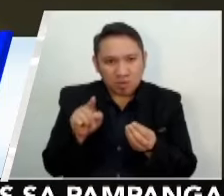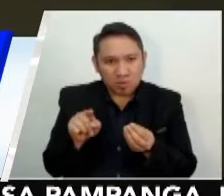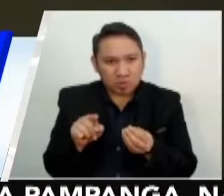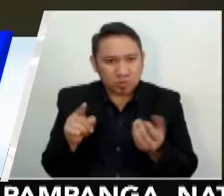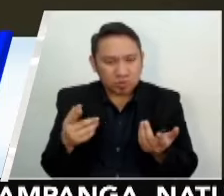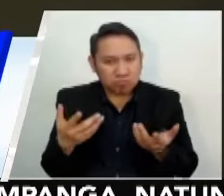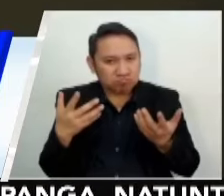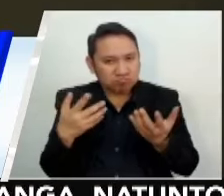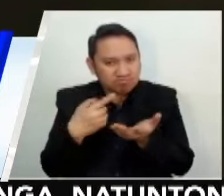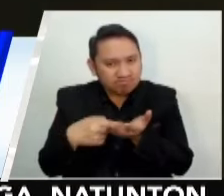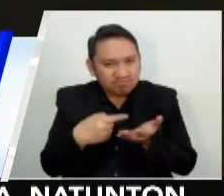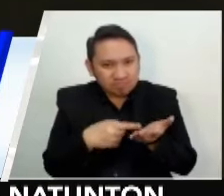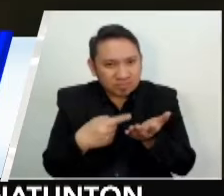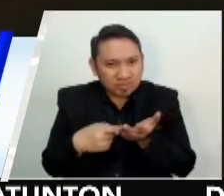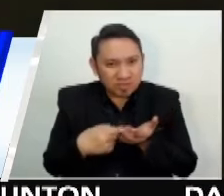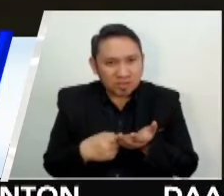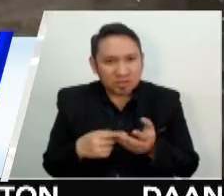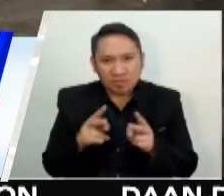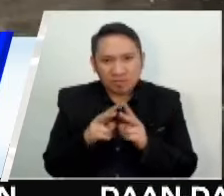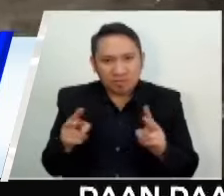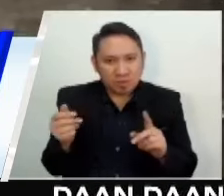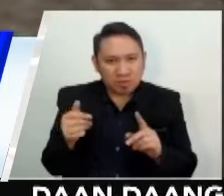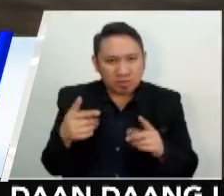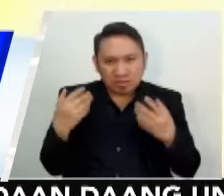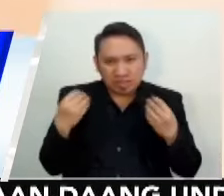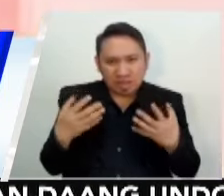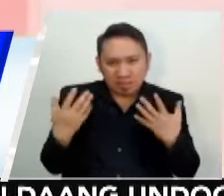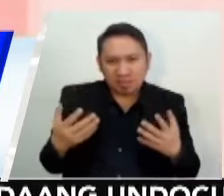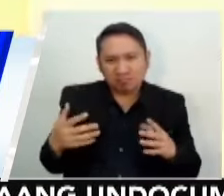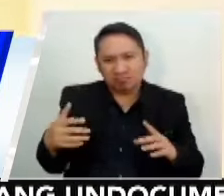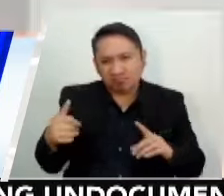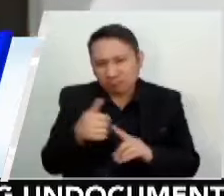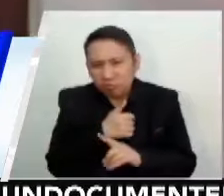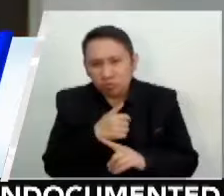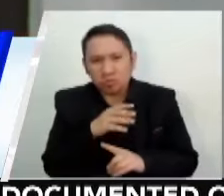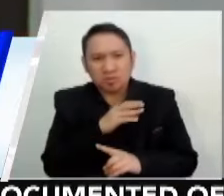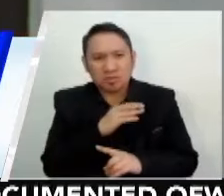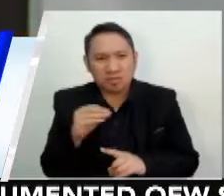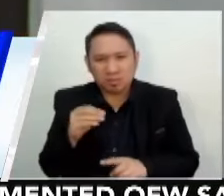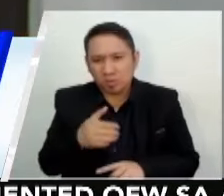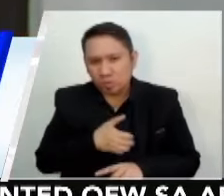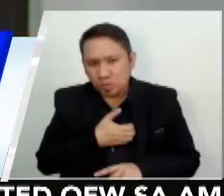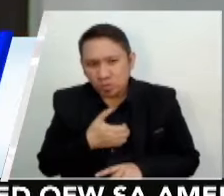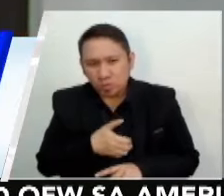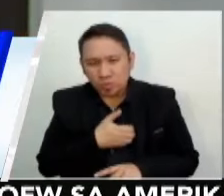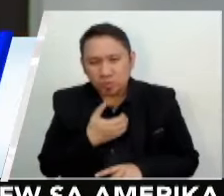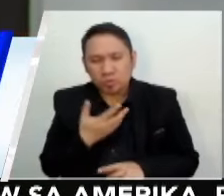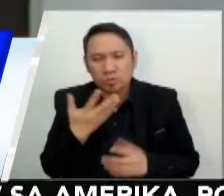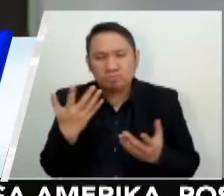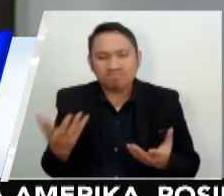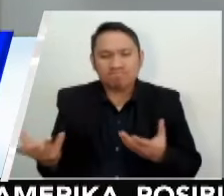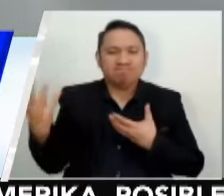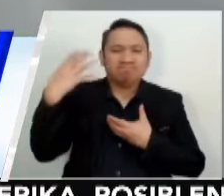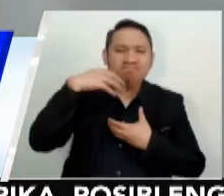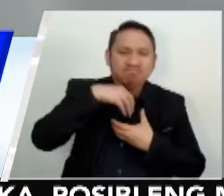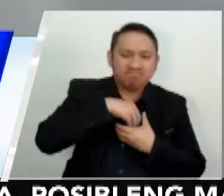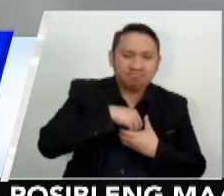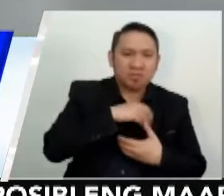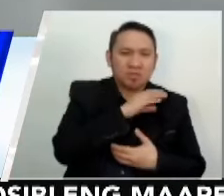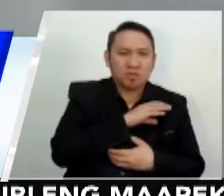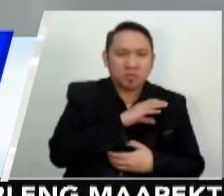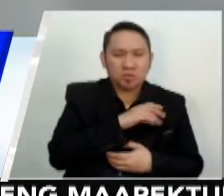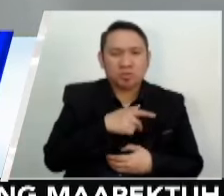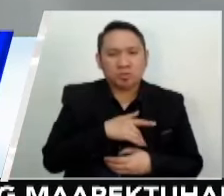puno ng physical at emotional pain. Tinanim ko sa character ko na natatakot akong mamatay, ganun. So